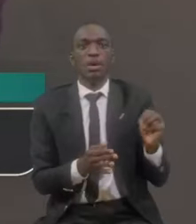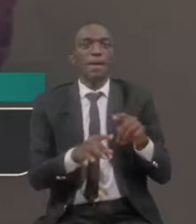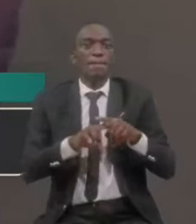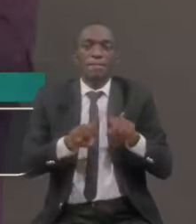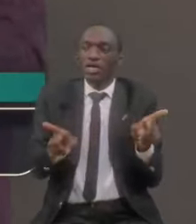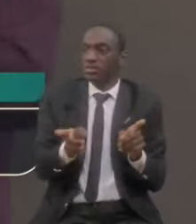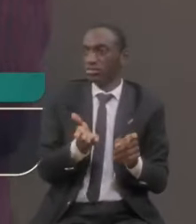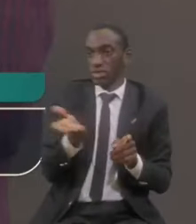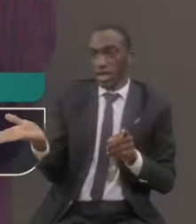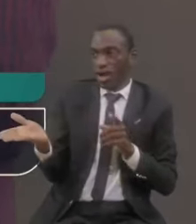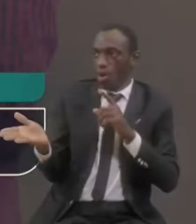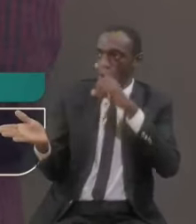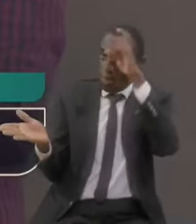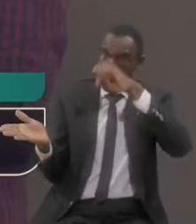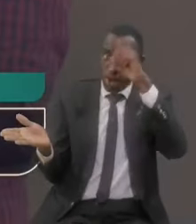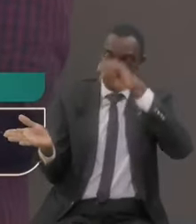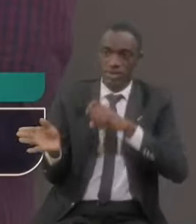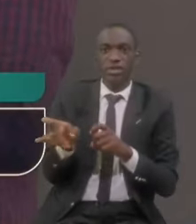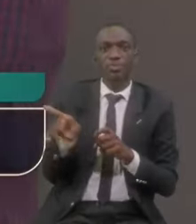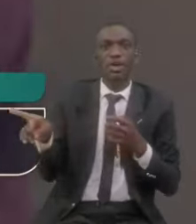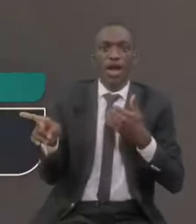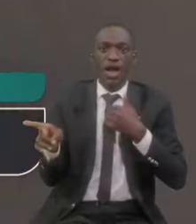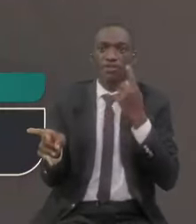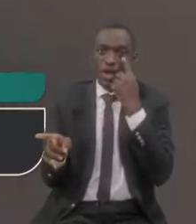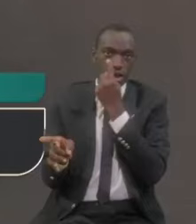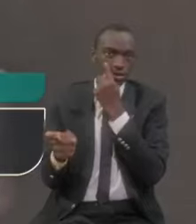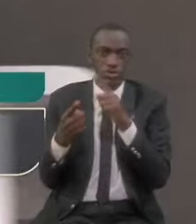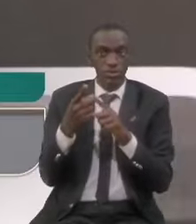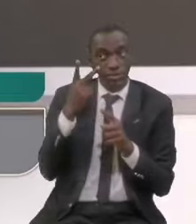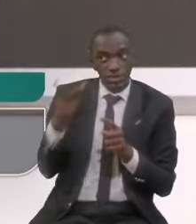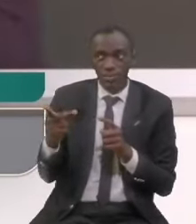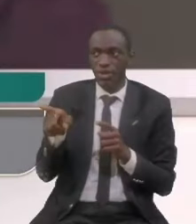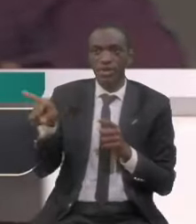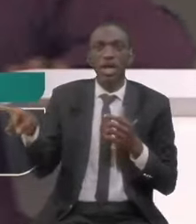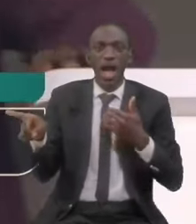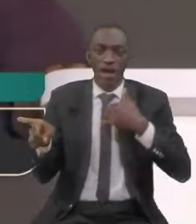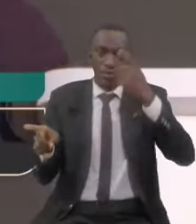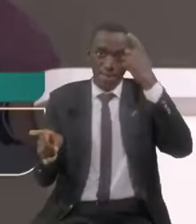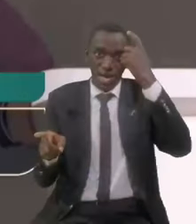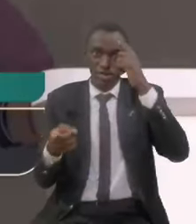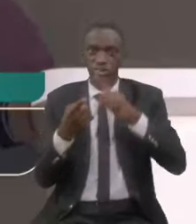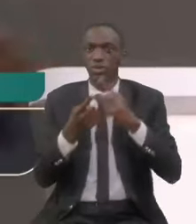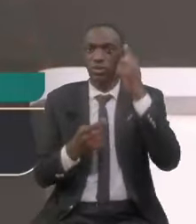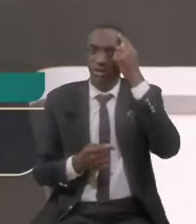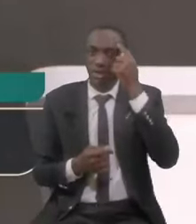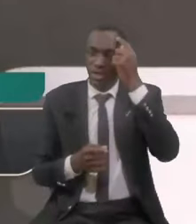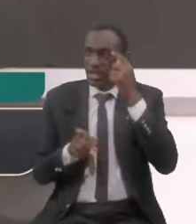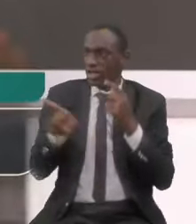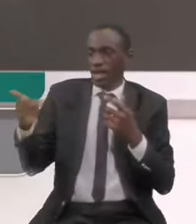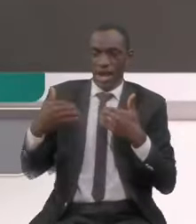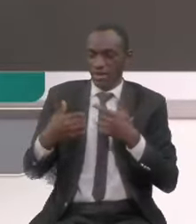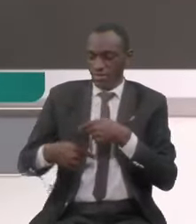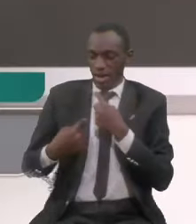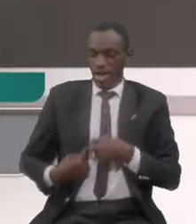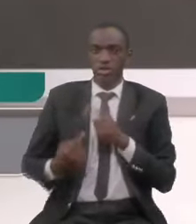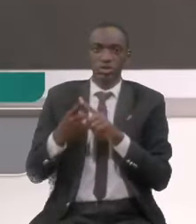sont intelligents et qui ont leurs yeux et qui voient, qui ont leurs pensées, ils réfléchissent, qui ont leur cœur et ils planifient. Les sages,